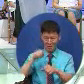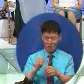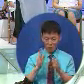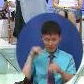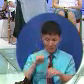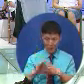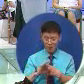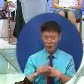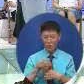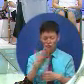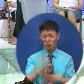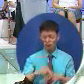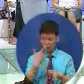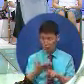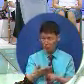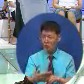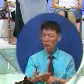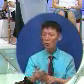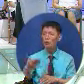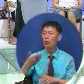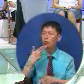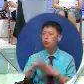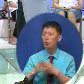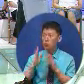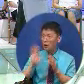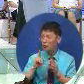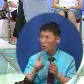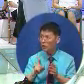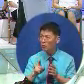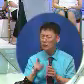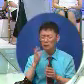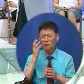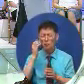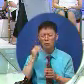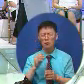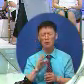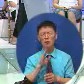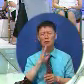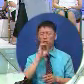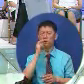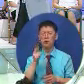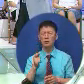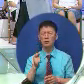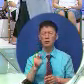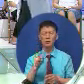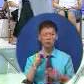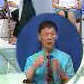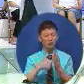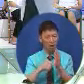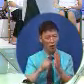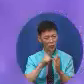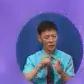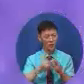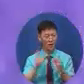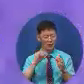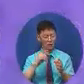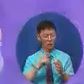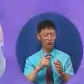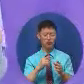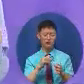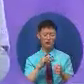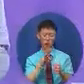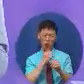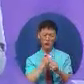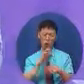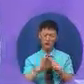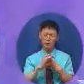사줄게, 뭐 사줄게. 만약에 못 사주면 공부 안 하겠다는 얘기죠. 굉장히 위험한 거예요. 물건이나 물질로 아이들의 동기를 유발하는